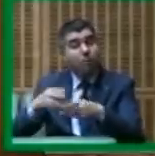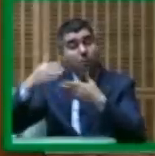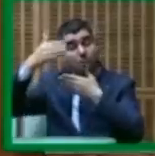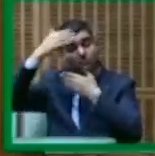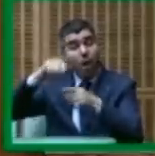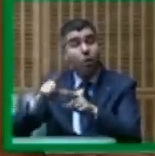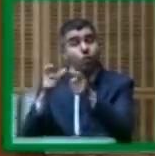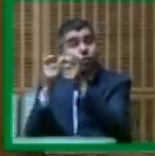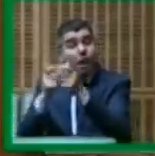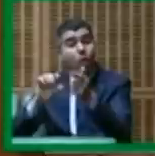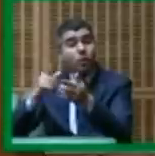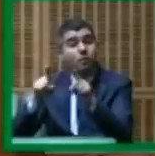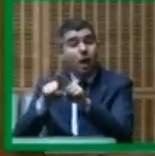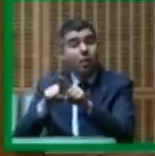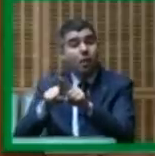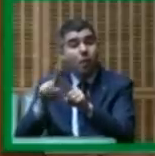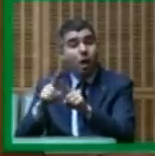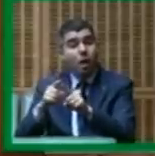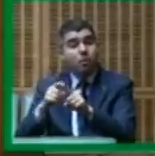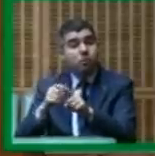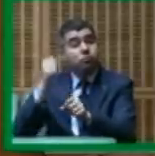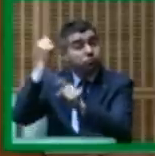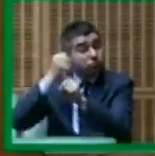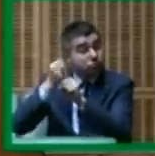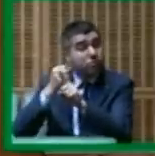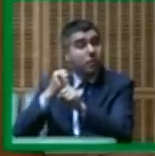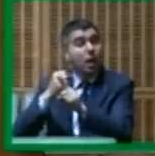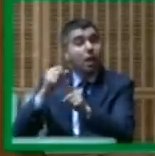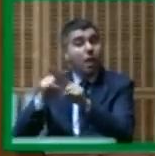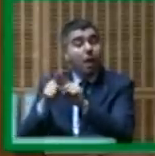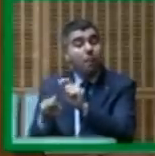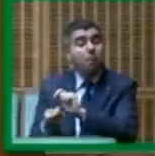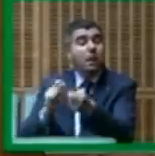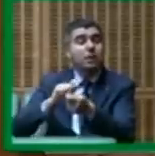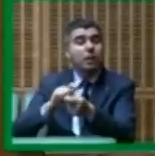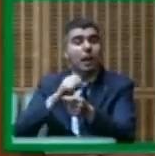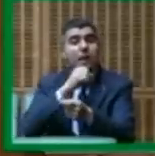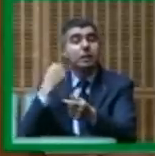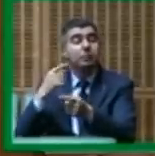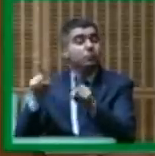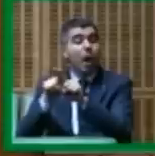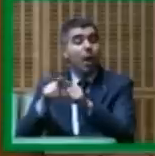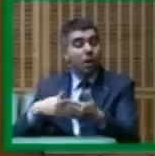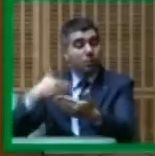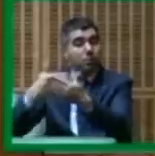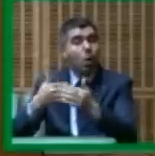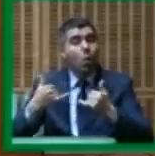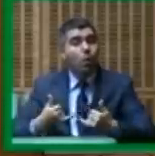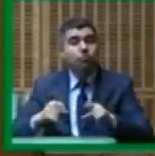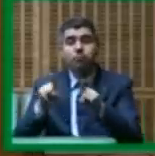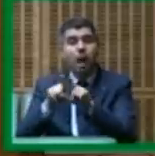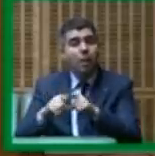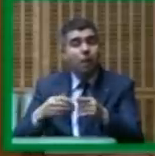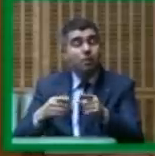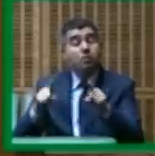هي خصها تحزم راسها وتعرف باللي الزمن تغير، وتعرف باللي